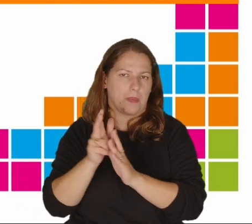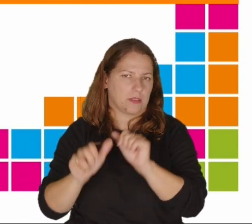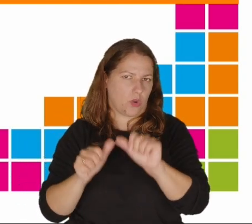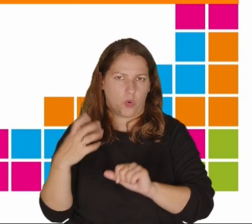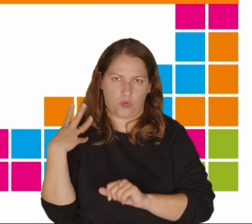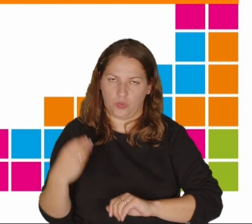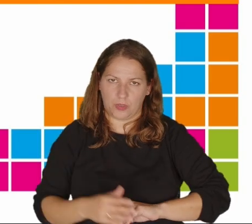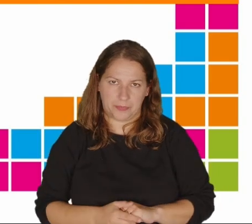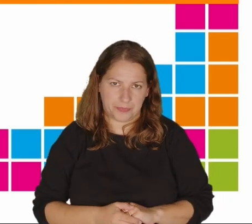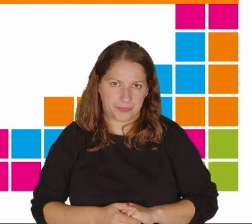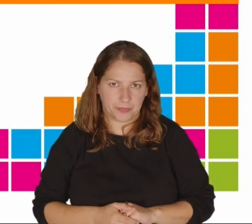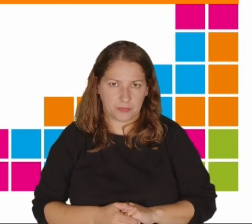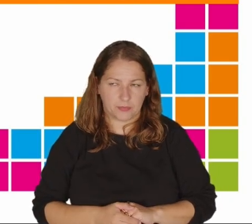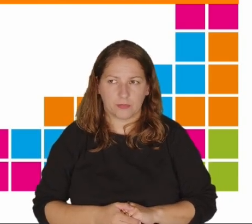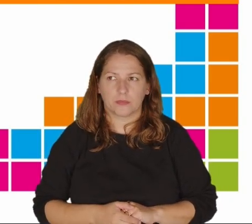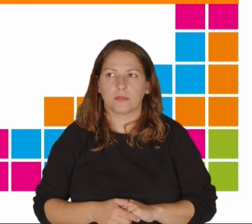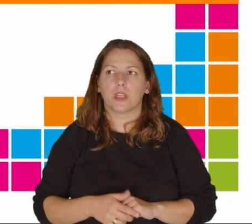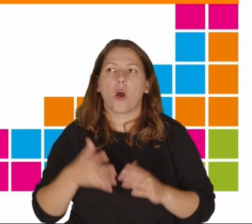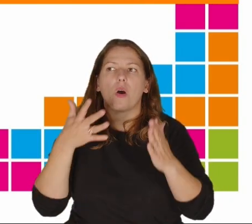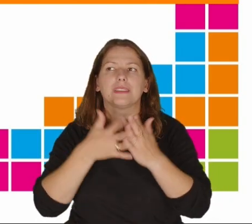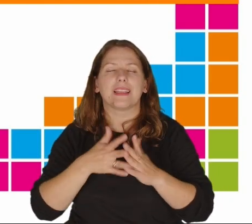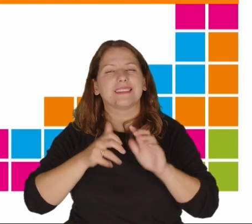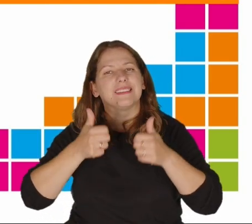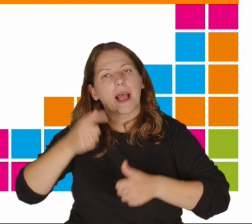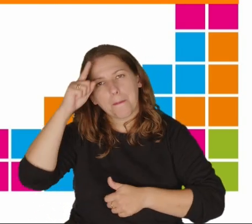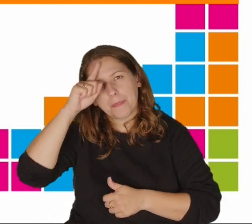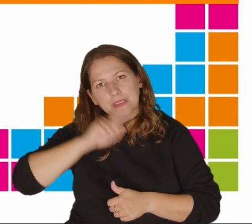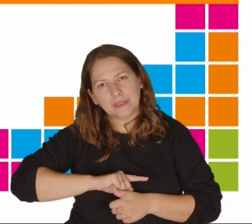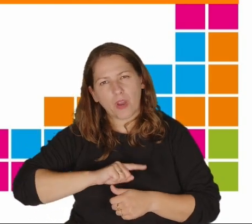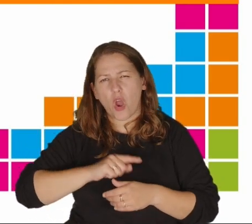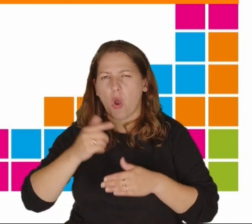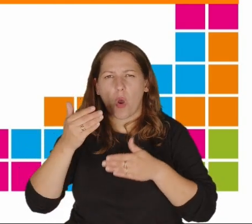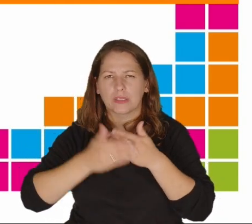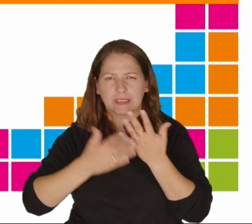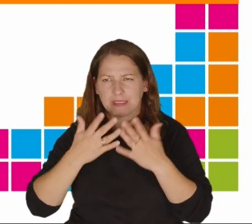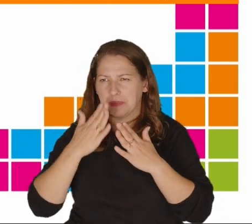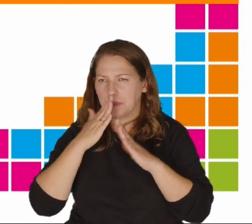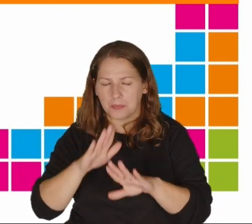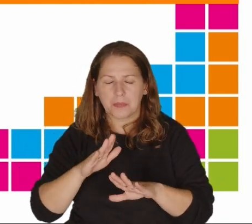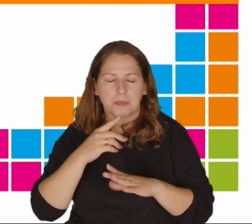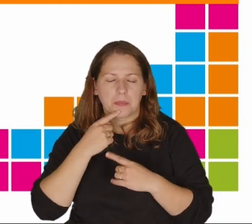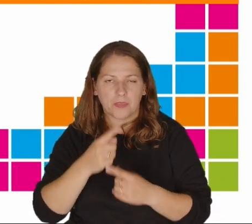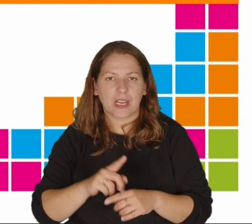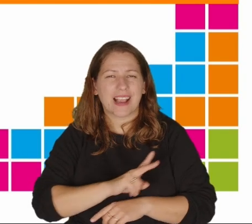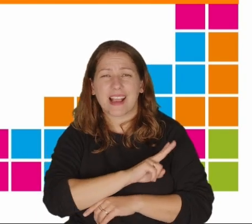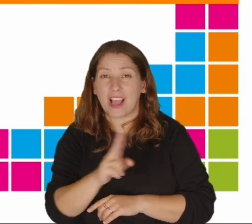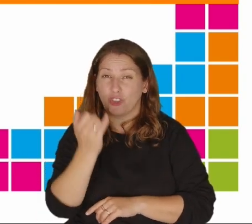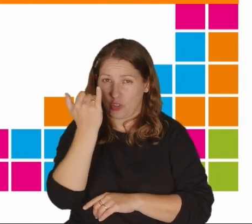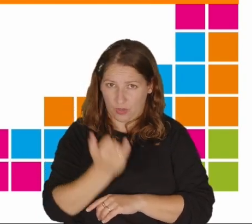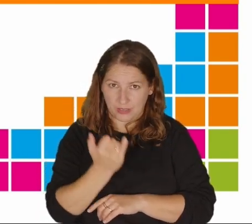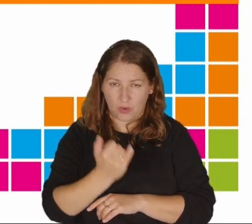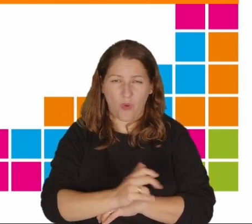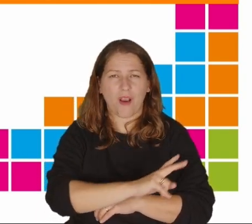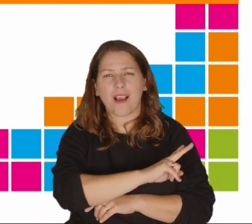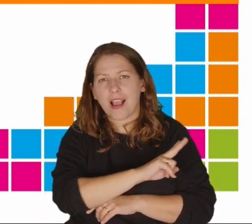życia. Ocena stanu psychicznego, czyli tak jak te ostatnie końcowe rzeczy, które Państwu chciałem powiedzieć. Po pierwsze, każde dziecko,